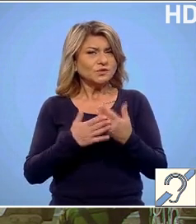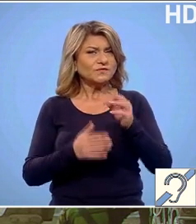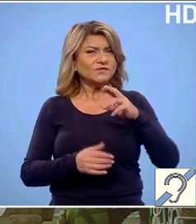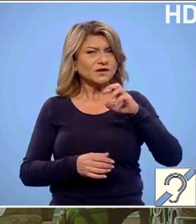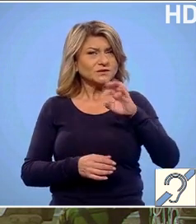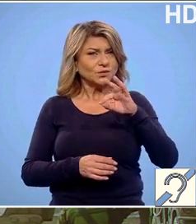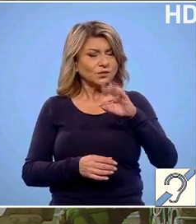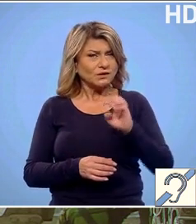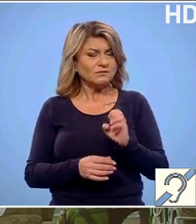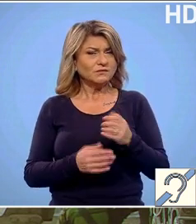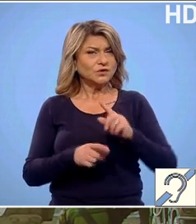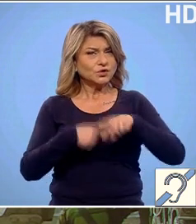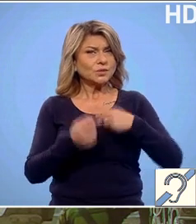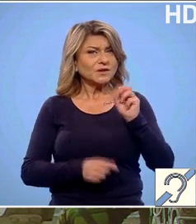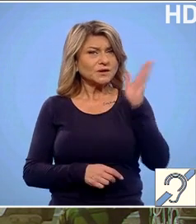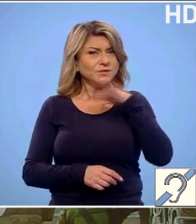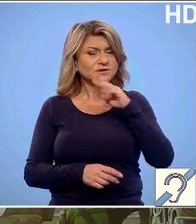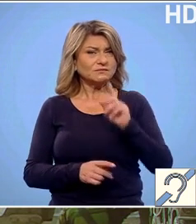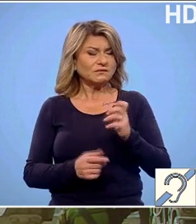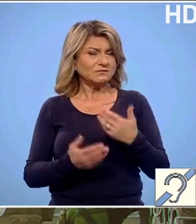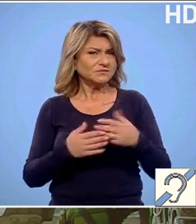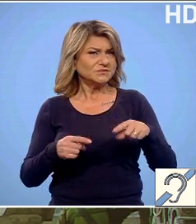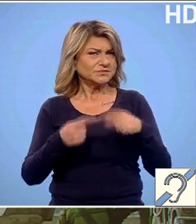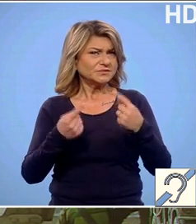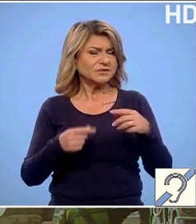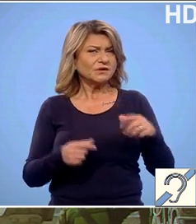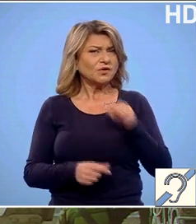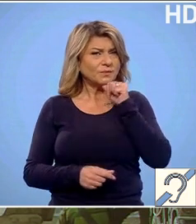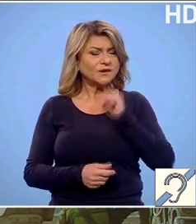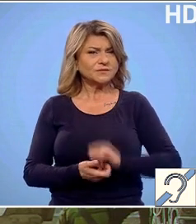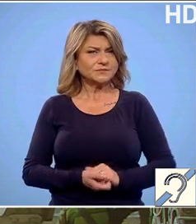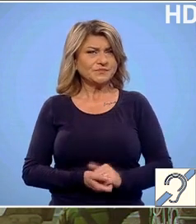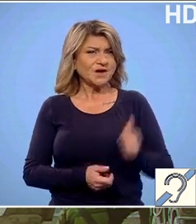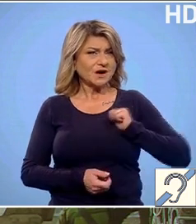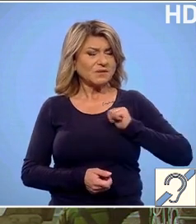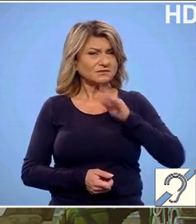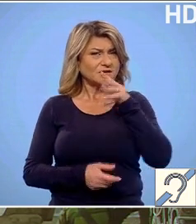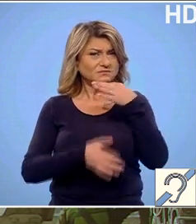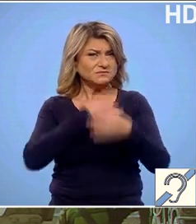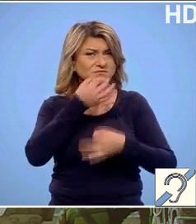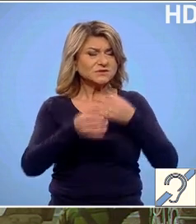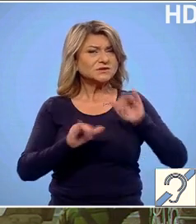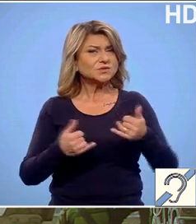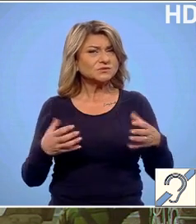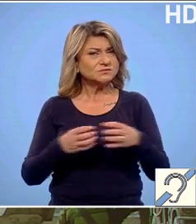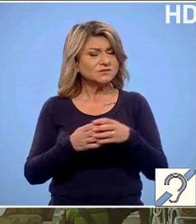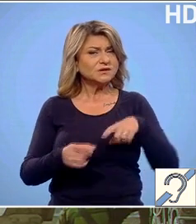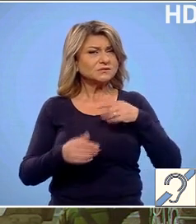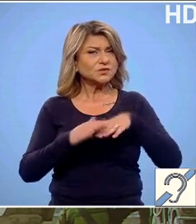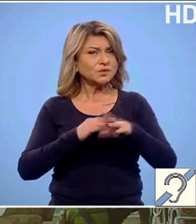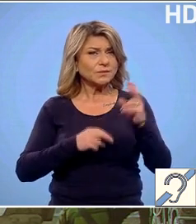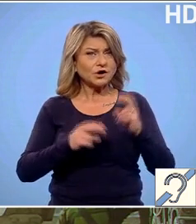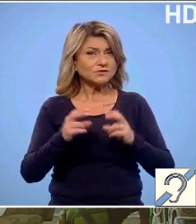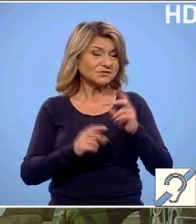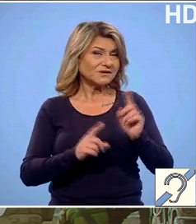ce este necesar după 13 zile de asediu complet. Armata israeliană a declarat că situația umanitară este sub control,